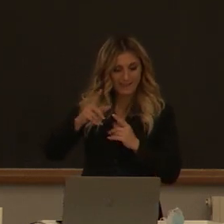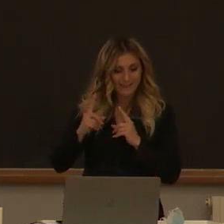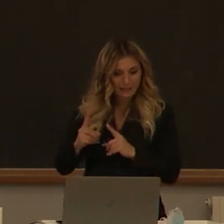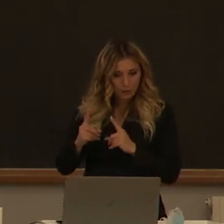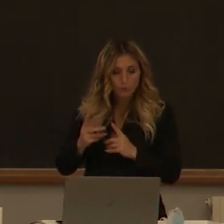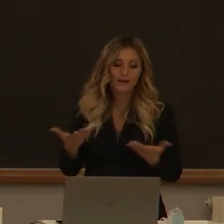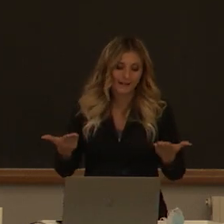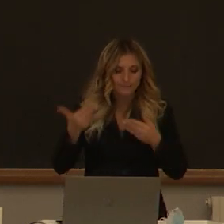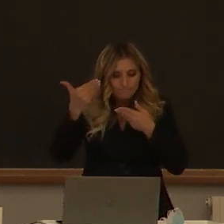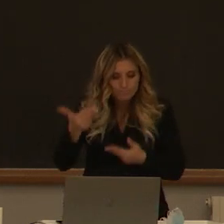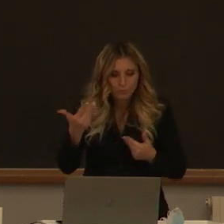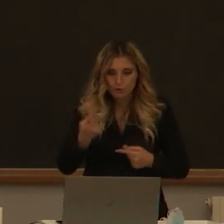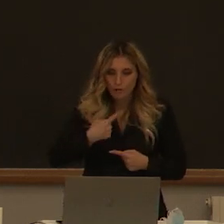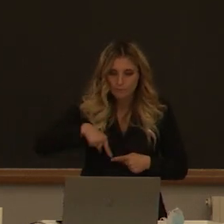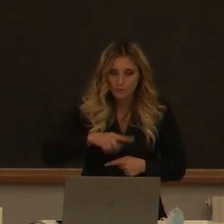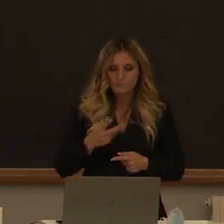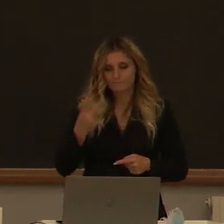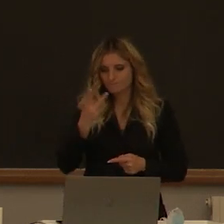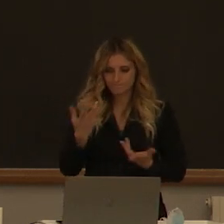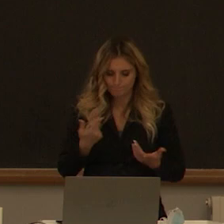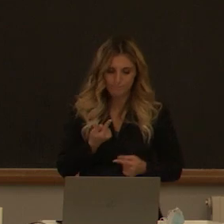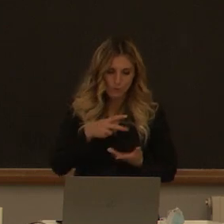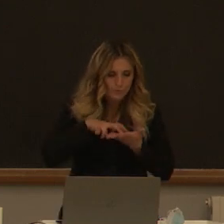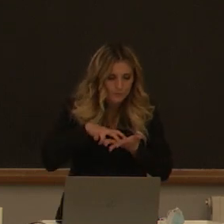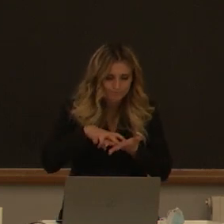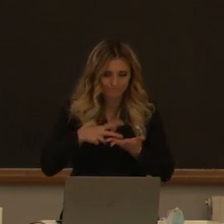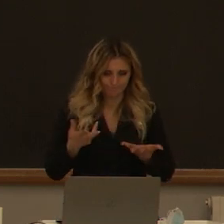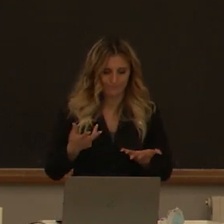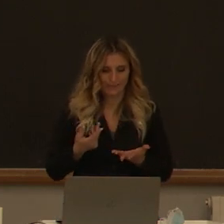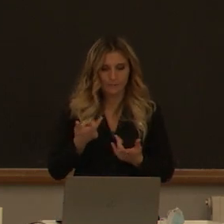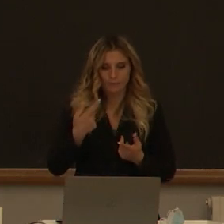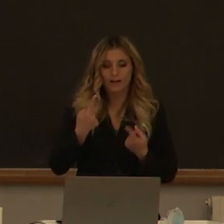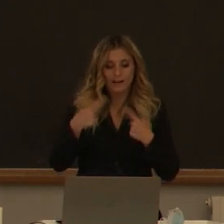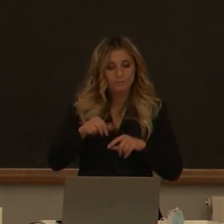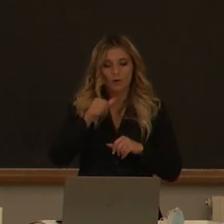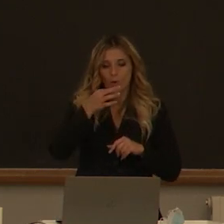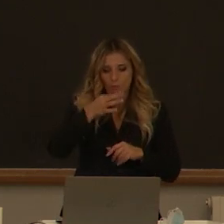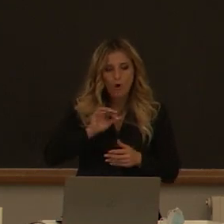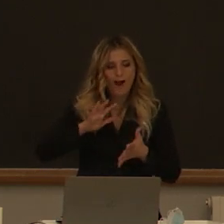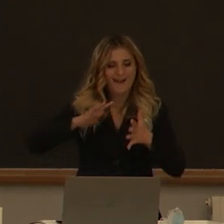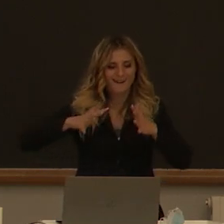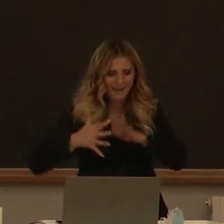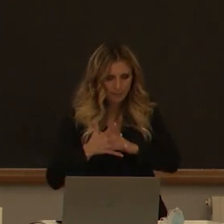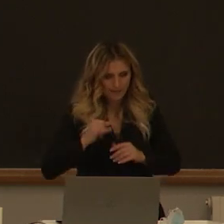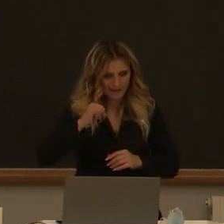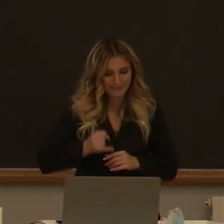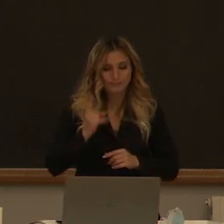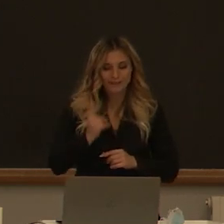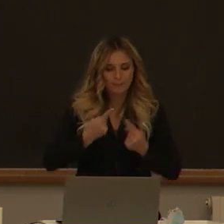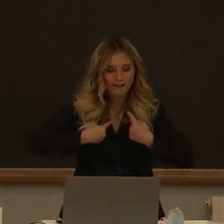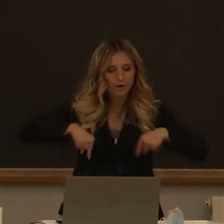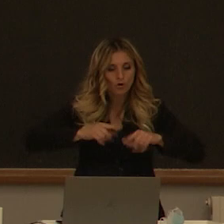purtroppo siamo troppo facilmente sostituibili, e questo può cambiare soltanto con una volontà ben precisa sia a